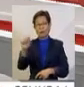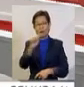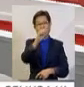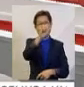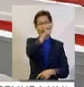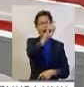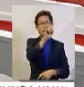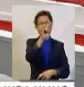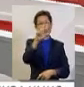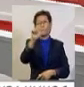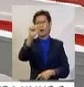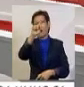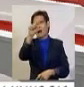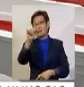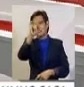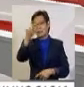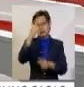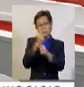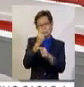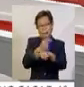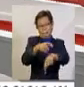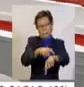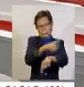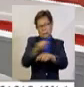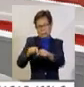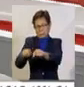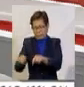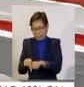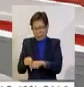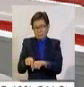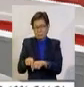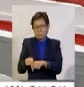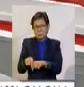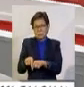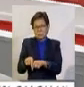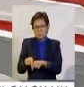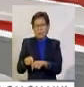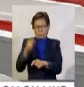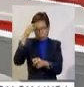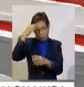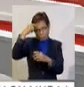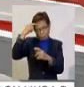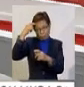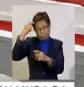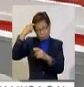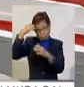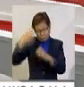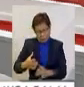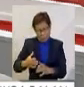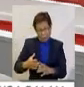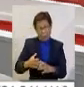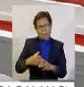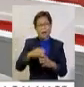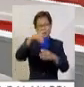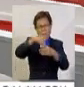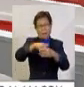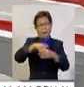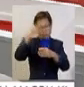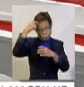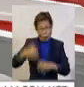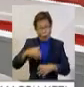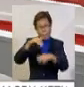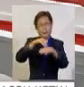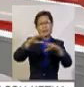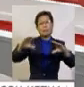Yub Jamaluddin berkata, ketetapan masa dan lokasi bagaimanapun akan diputuskan dalam mesyuarat jawatankuasa eksekutif yang dijangka diadakan